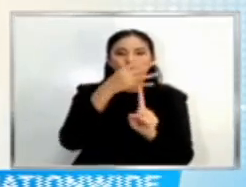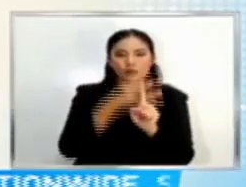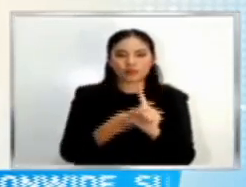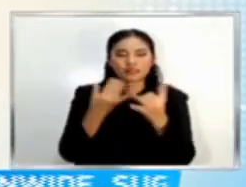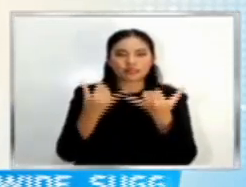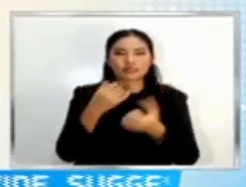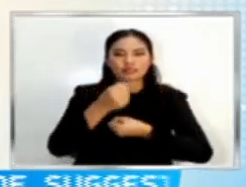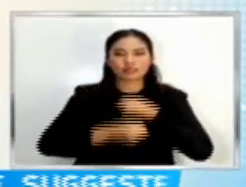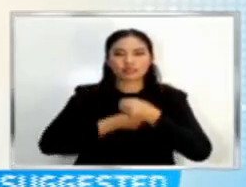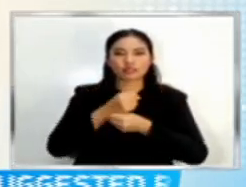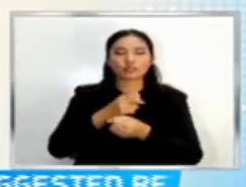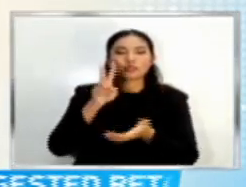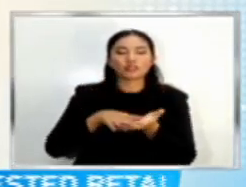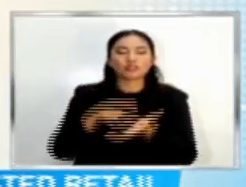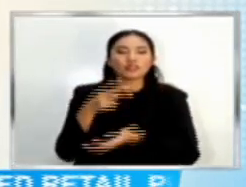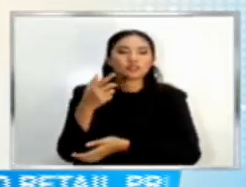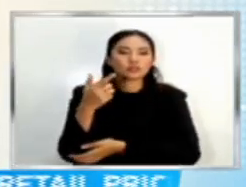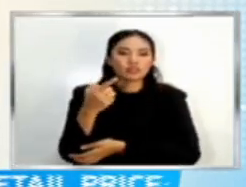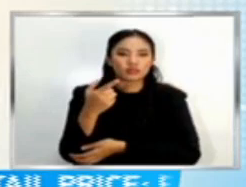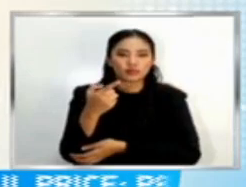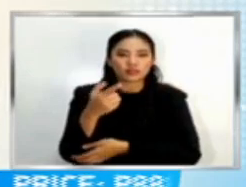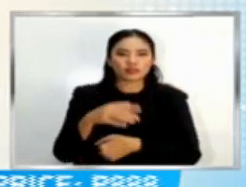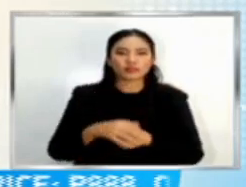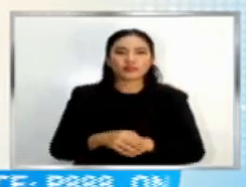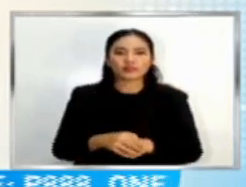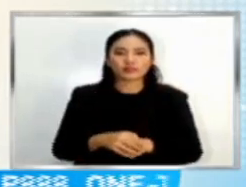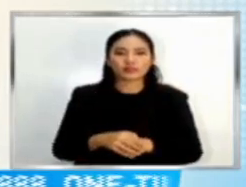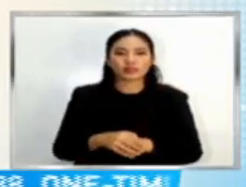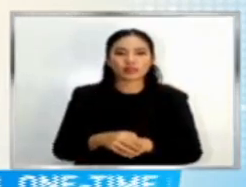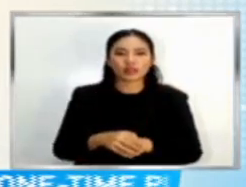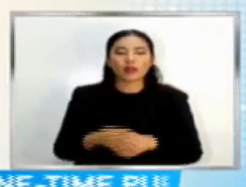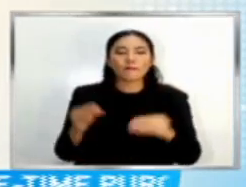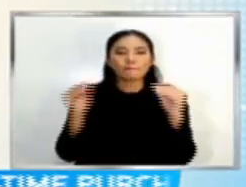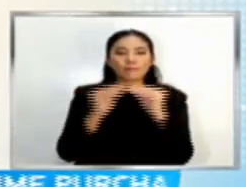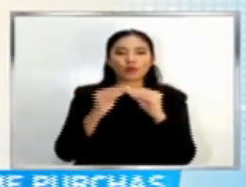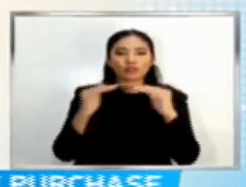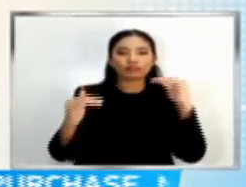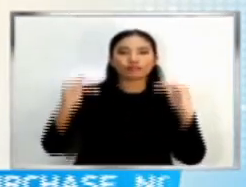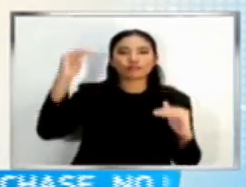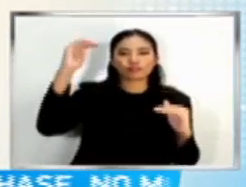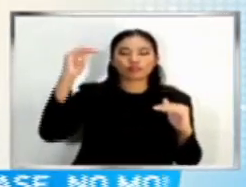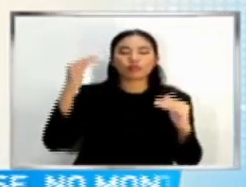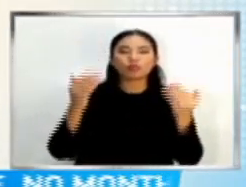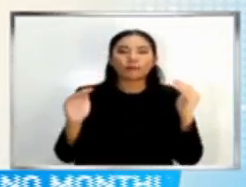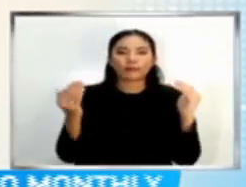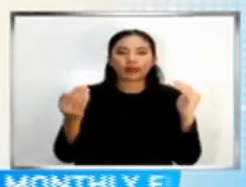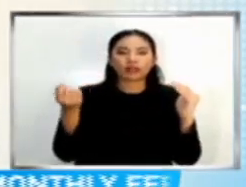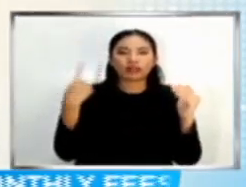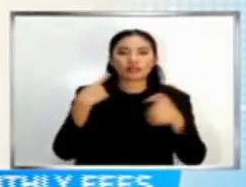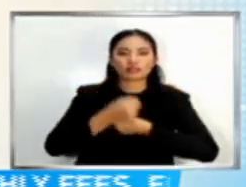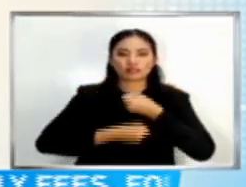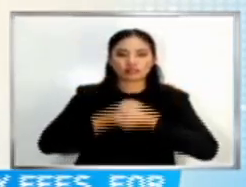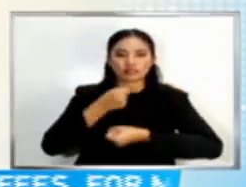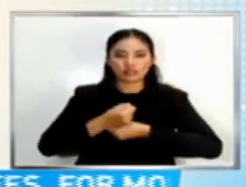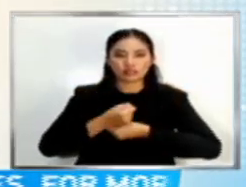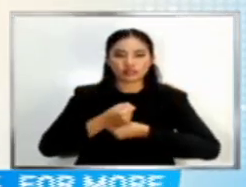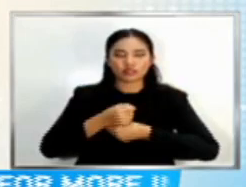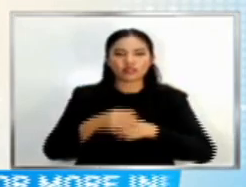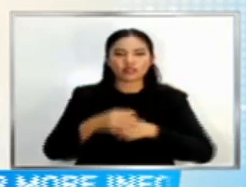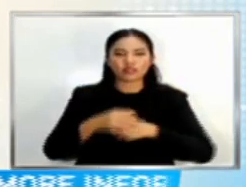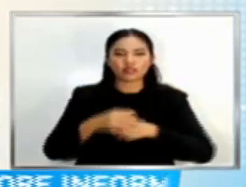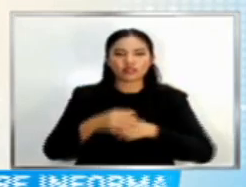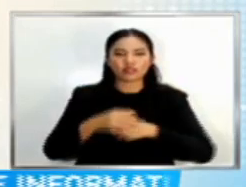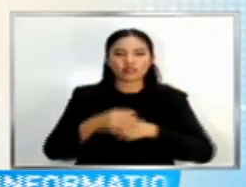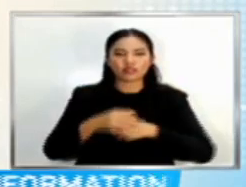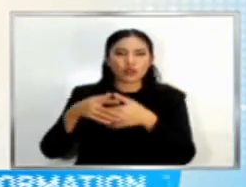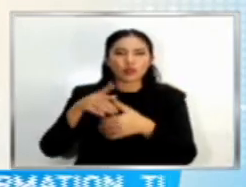ang total cases para sa buong taong 2020. Lampas 37,000 na lang, aabot na sa 1